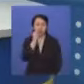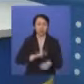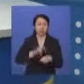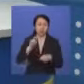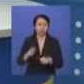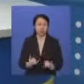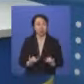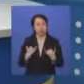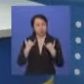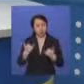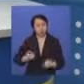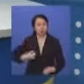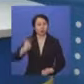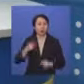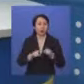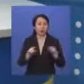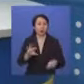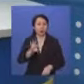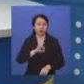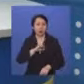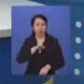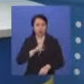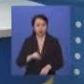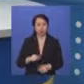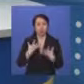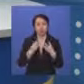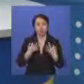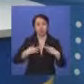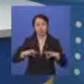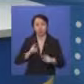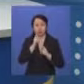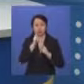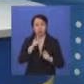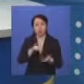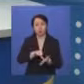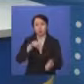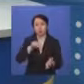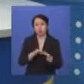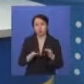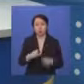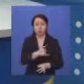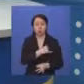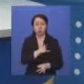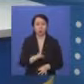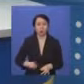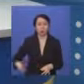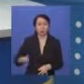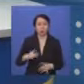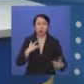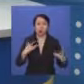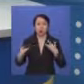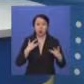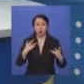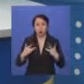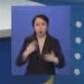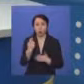Благодарственные письма, почетные грамоты, медали и нагрудные знаки накануне Дня независимости вручили представителям сферы культуры региона.